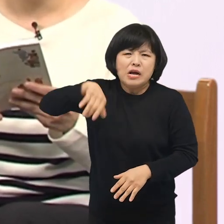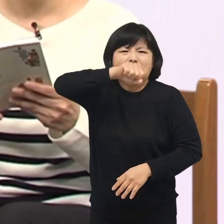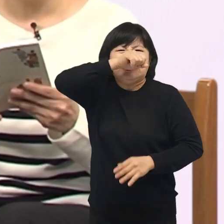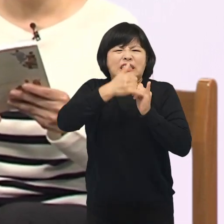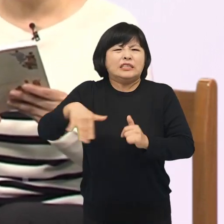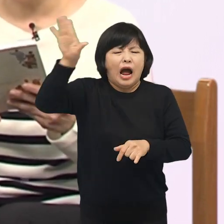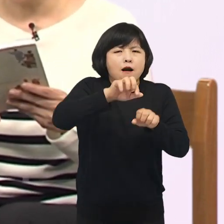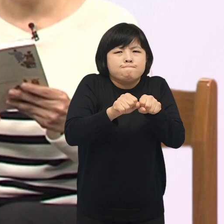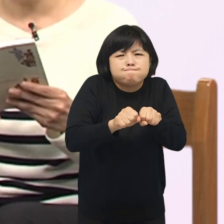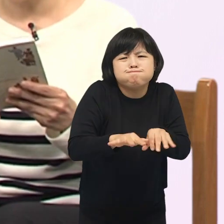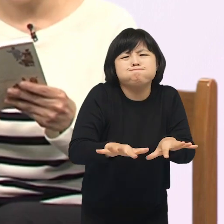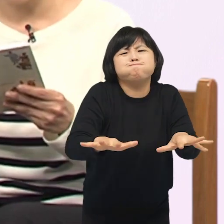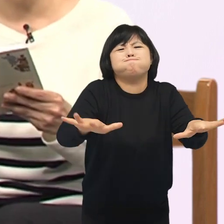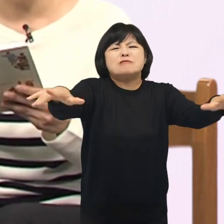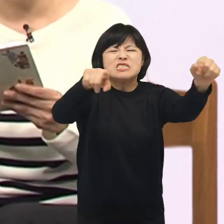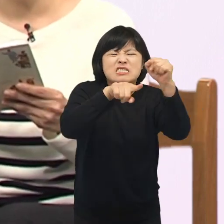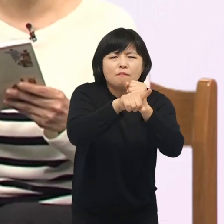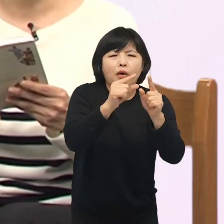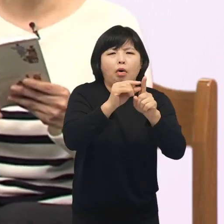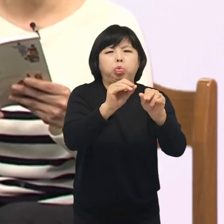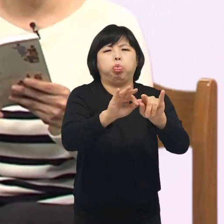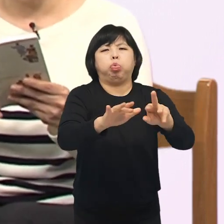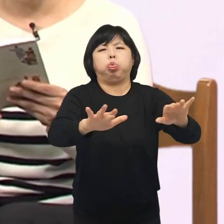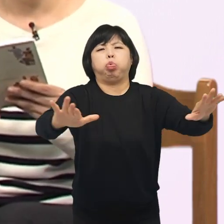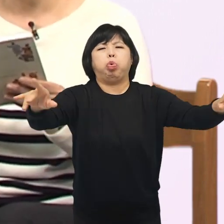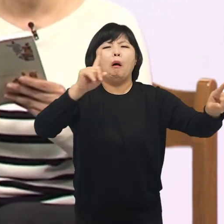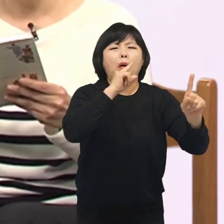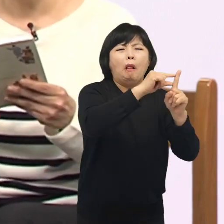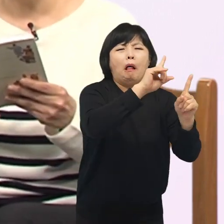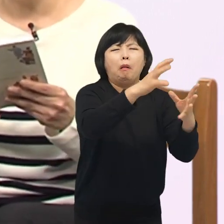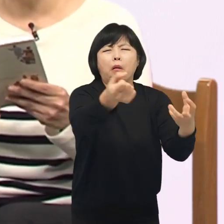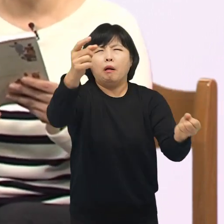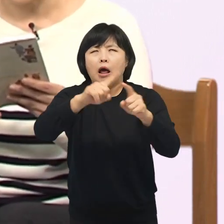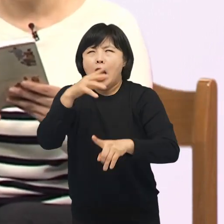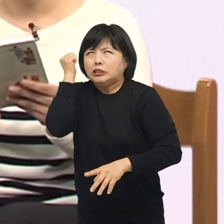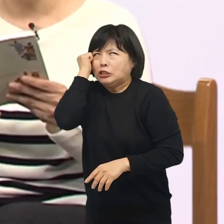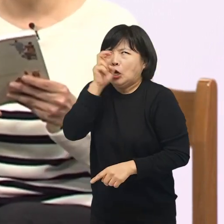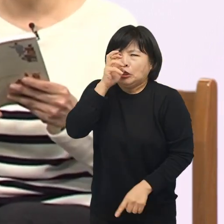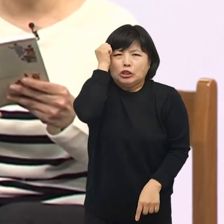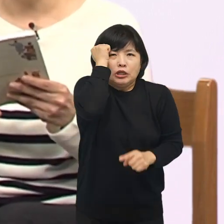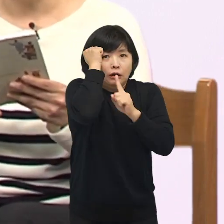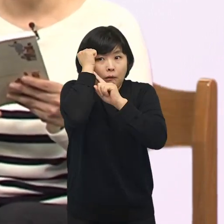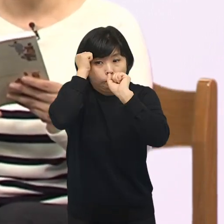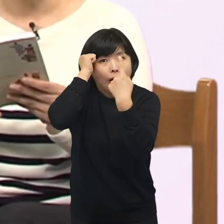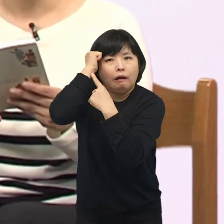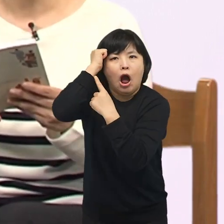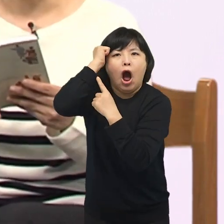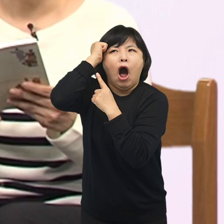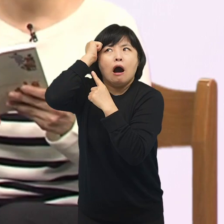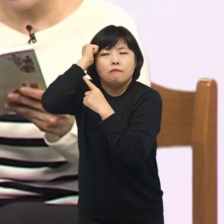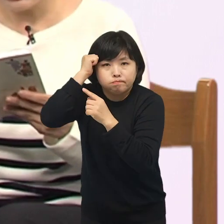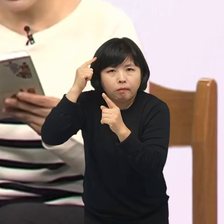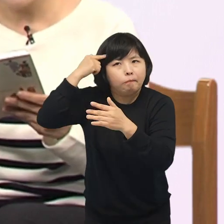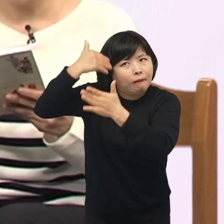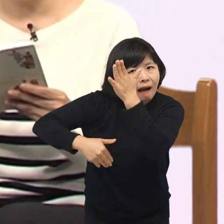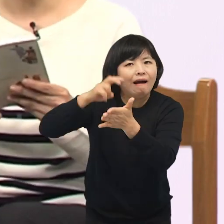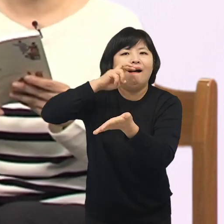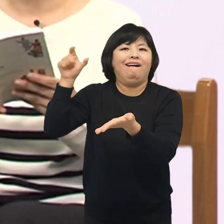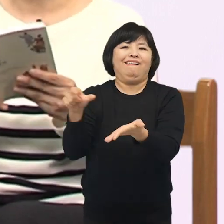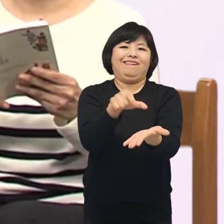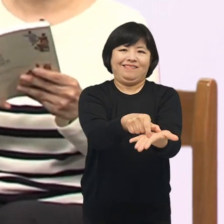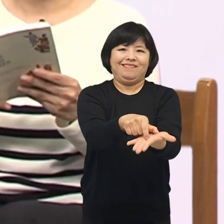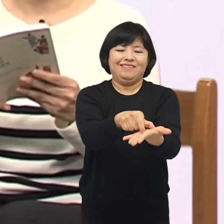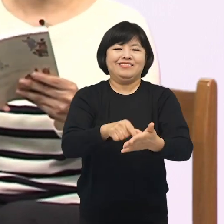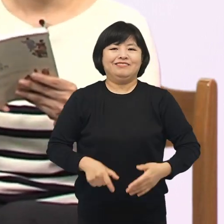없거나 오래전 흑인들이 사방으로 흩어졌던 시대에 의미가 사라진 단어와 구절로 이루어진 암송 훈련